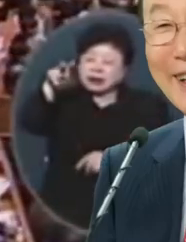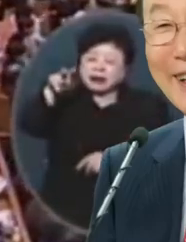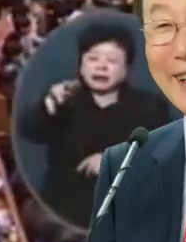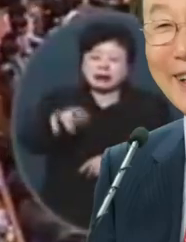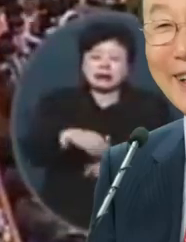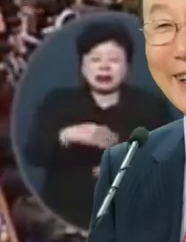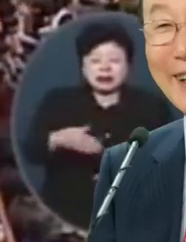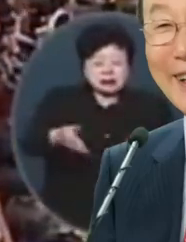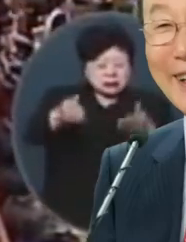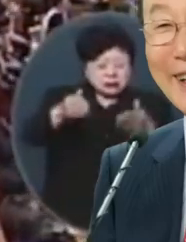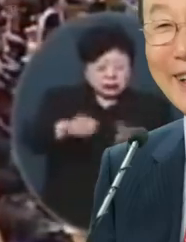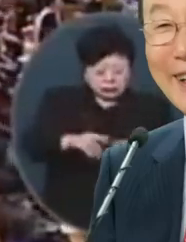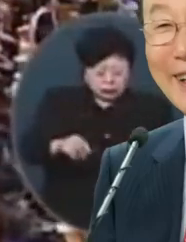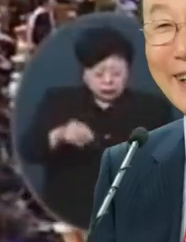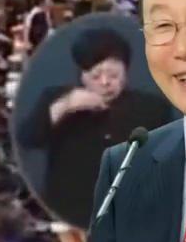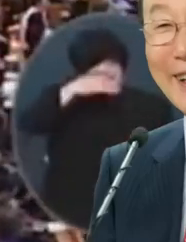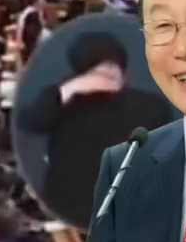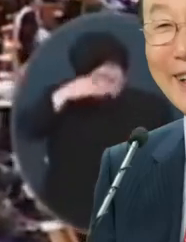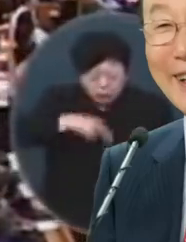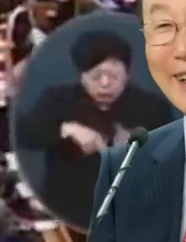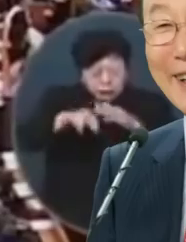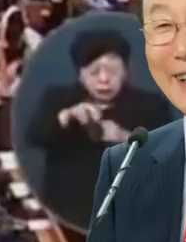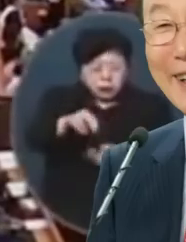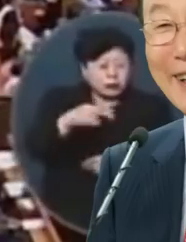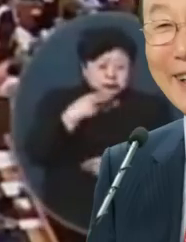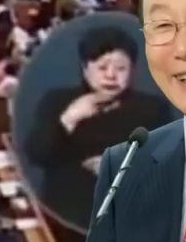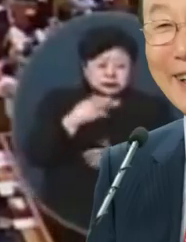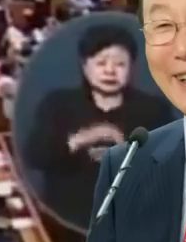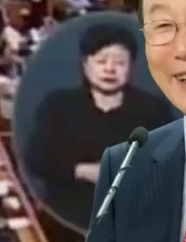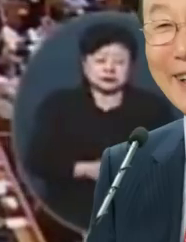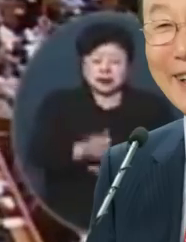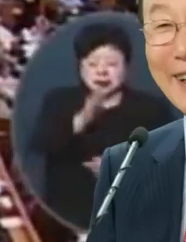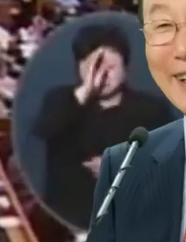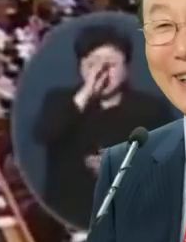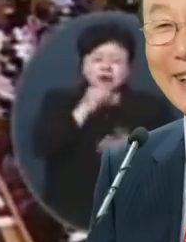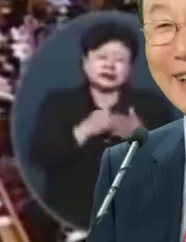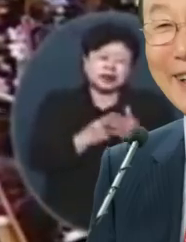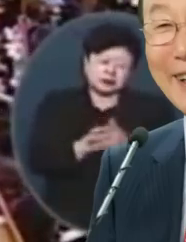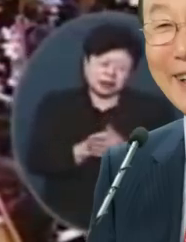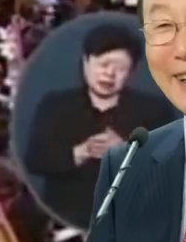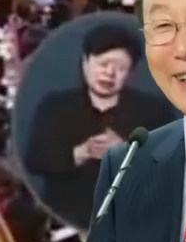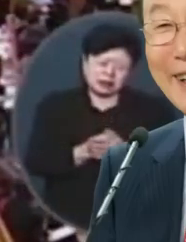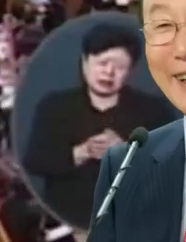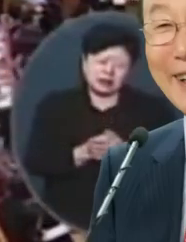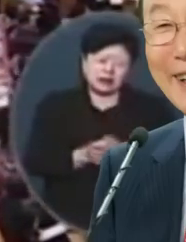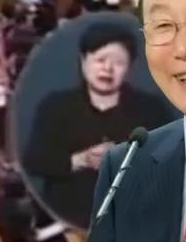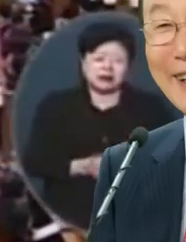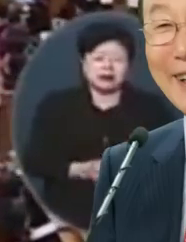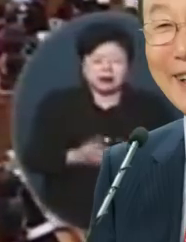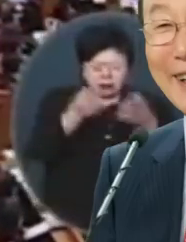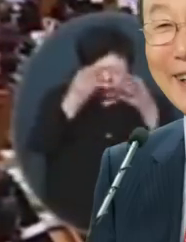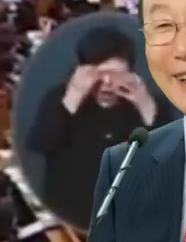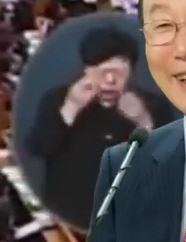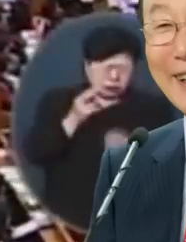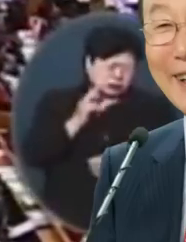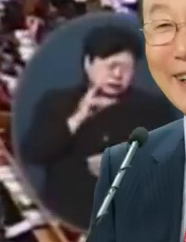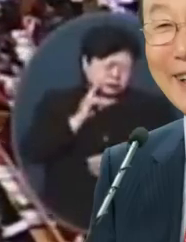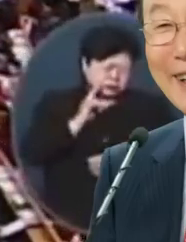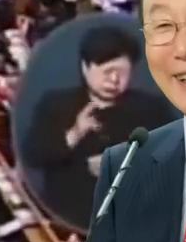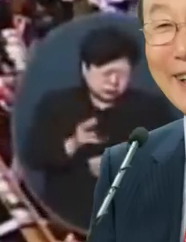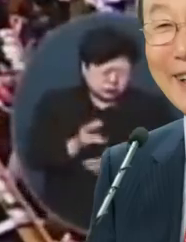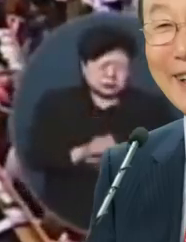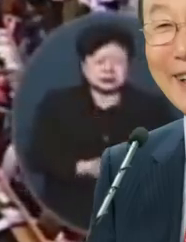길이 없고 땅을 내려봐도 피할 길이 없었습니다. 병으로 인하여서 정신적인 고통이 말로 다할